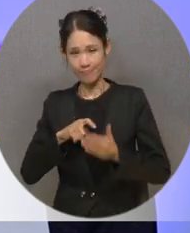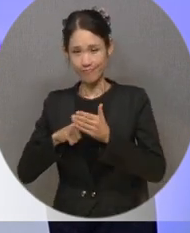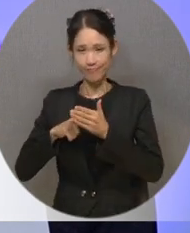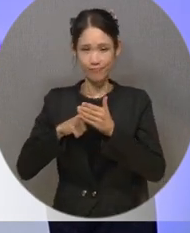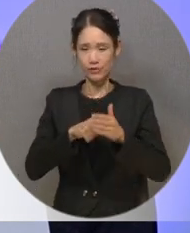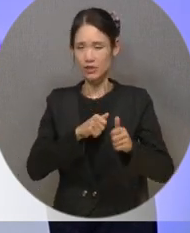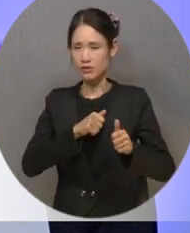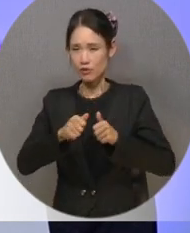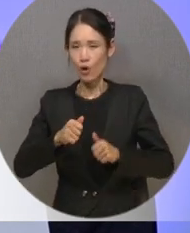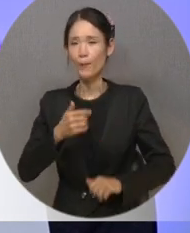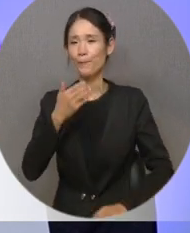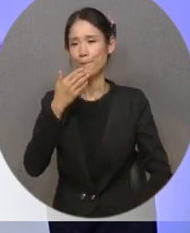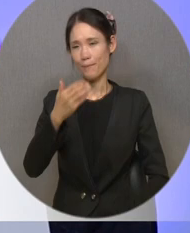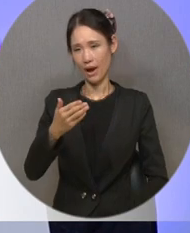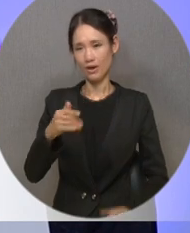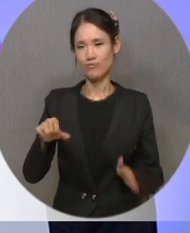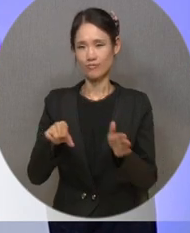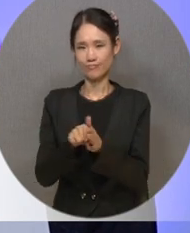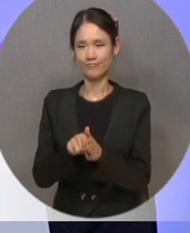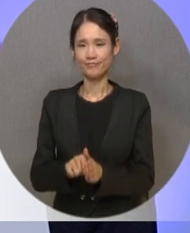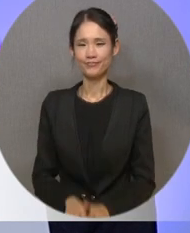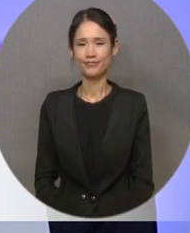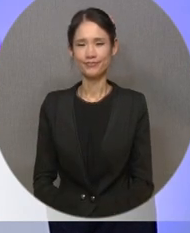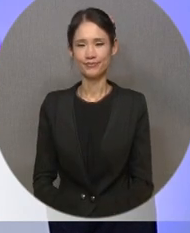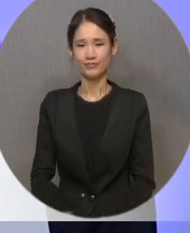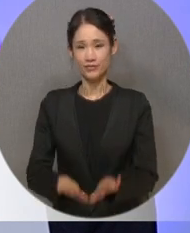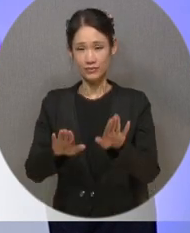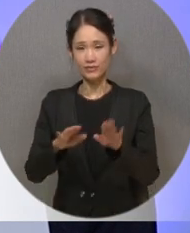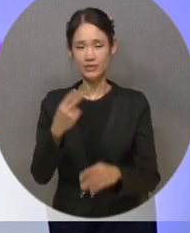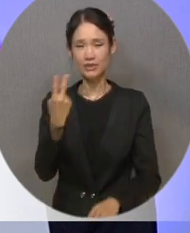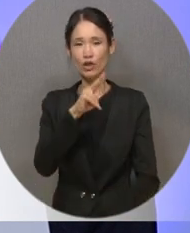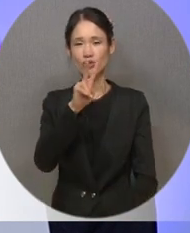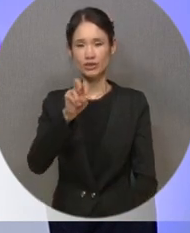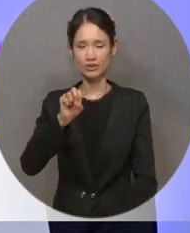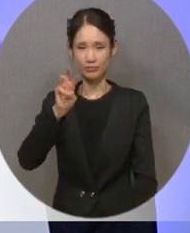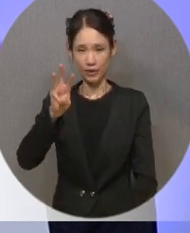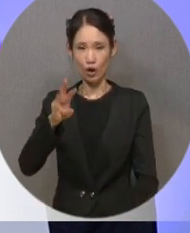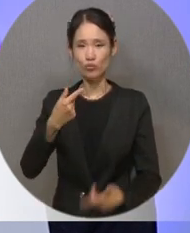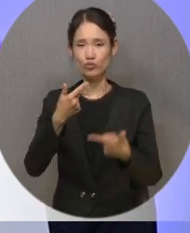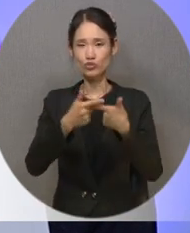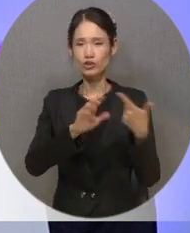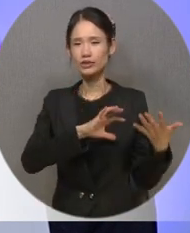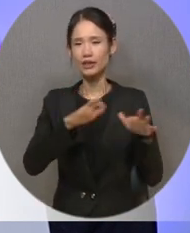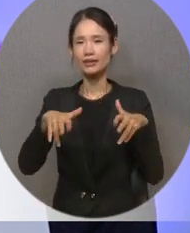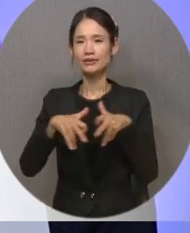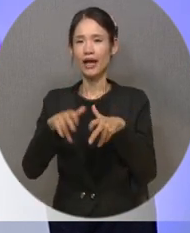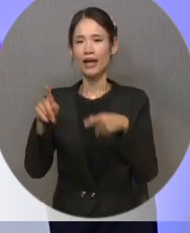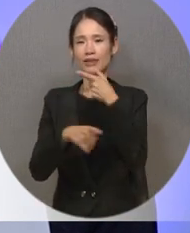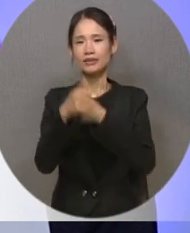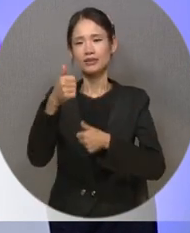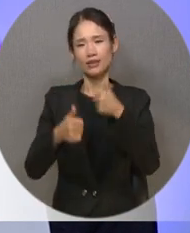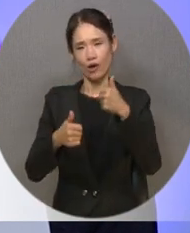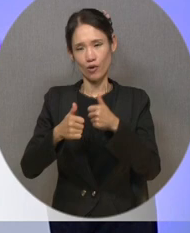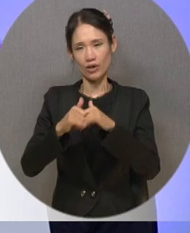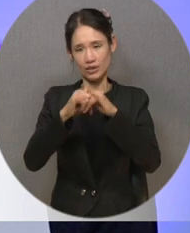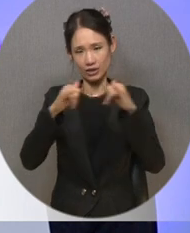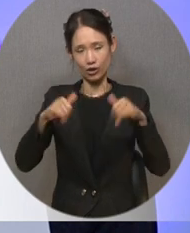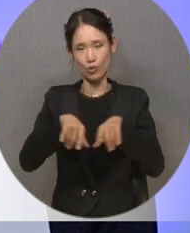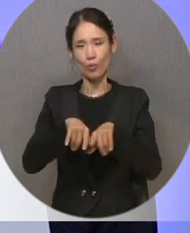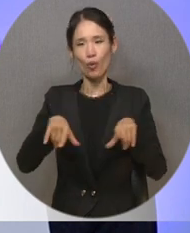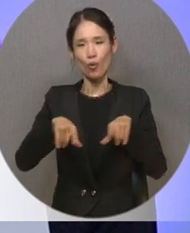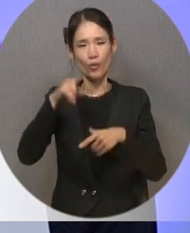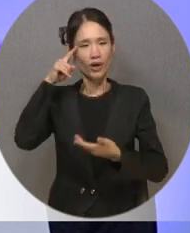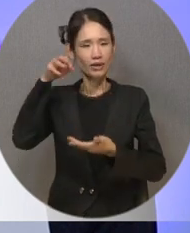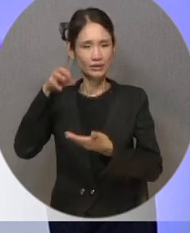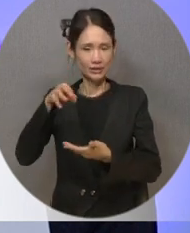헤쳐나갈 수 있을 것이라고 믿습니다 이번 2023 부산세계장애인 대회는 인류의 보편적